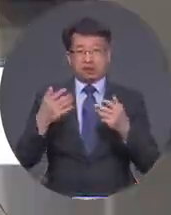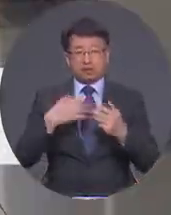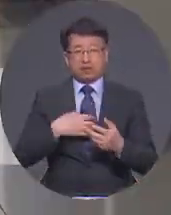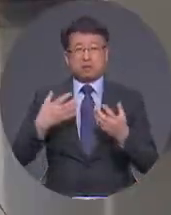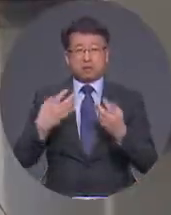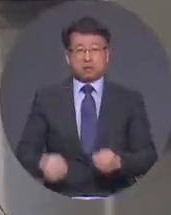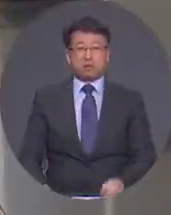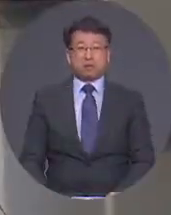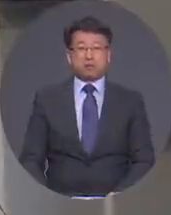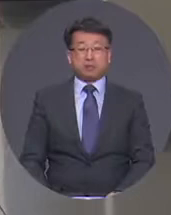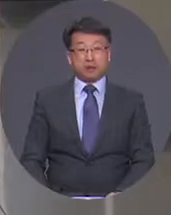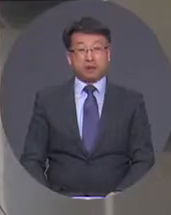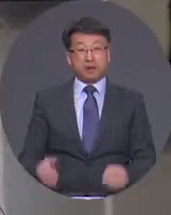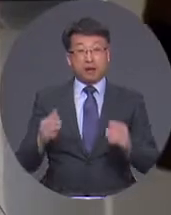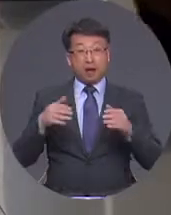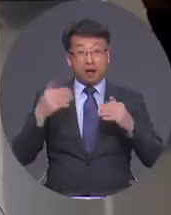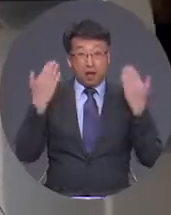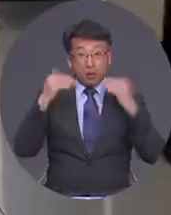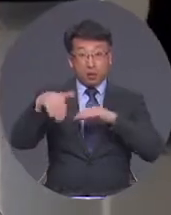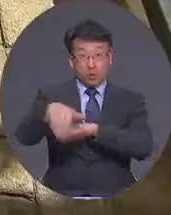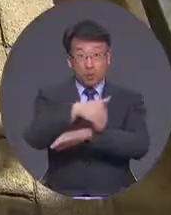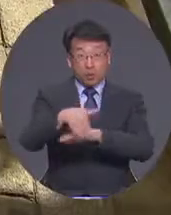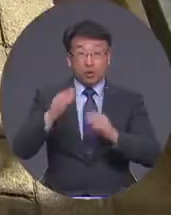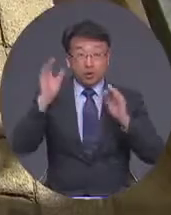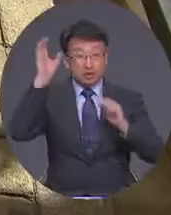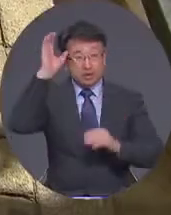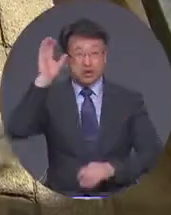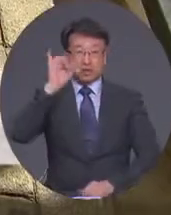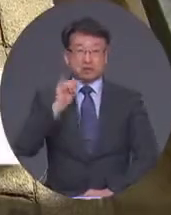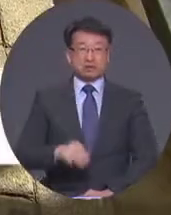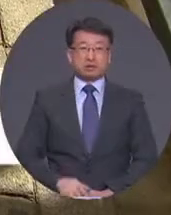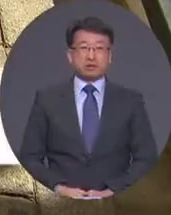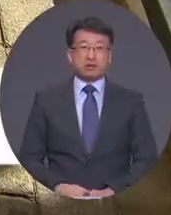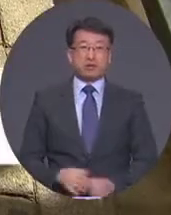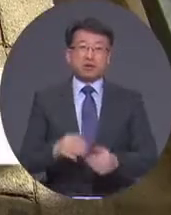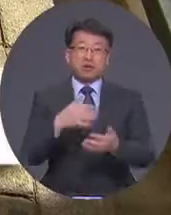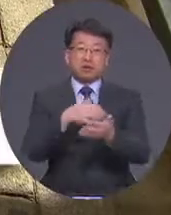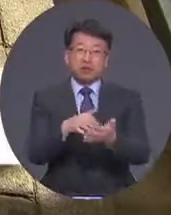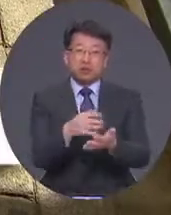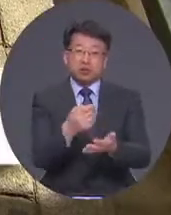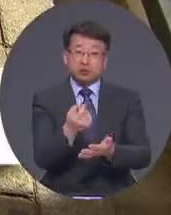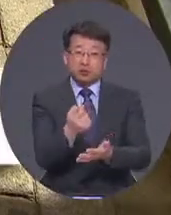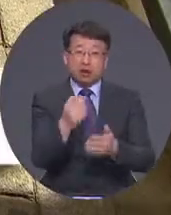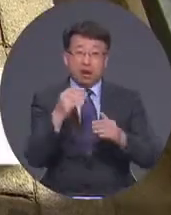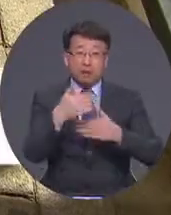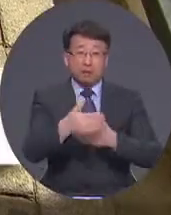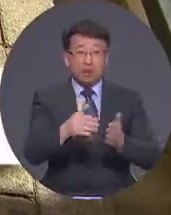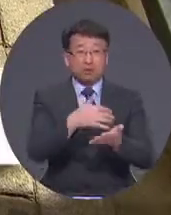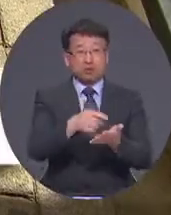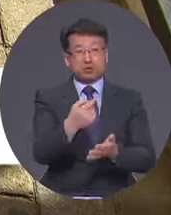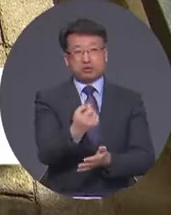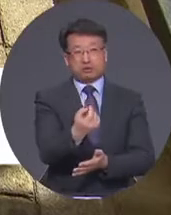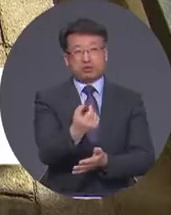있고 등교 수업에 대한 기대감도 보였습니다. 작은 인원수니까 저는 집에서